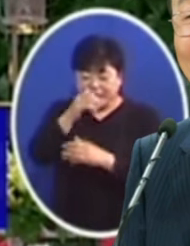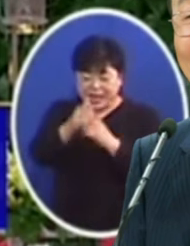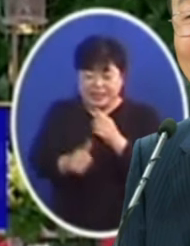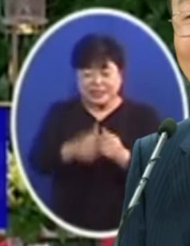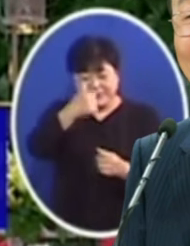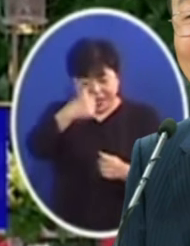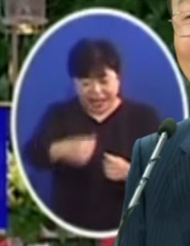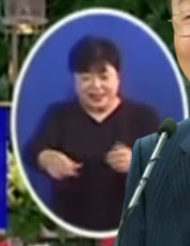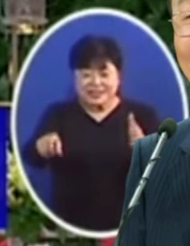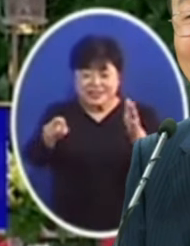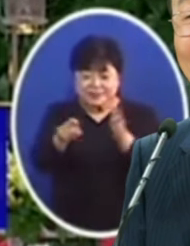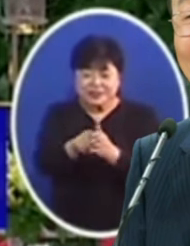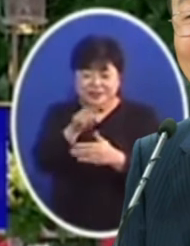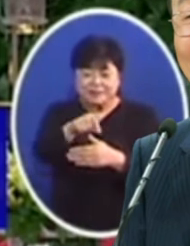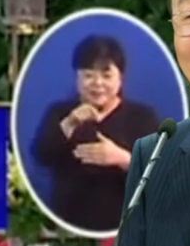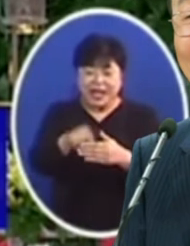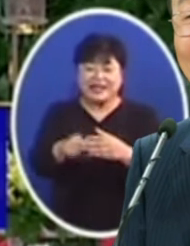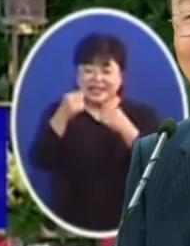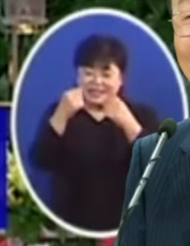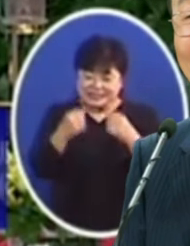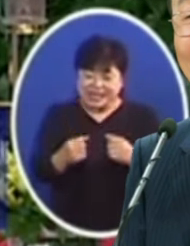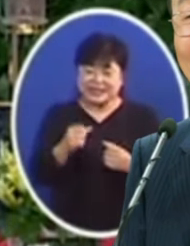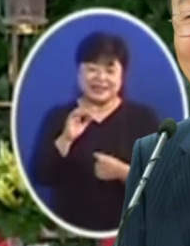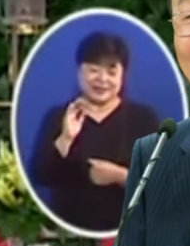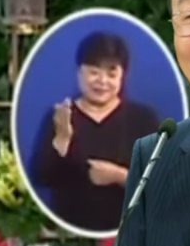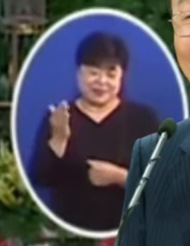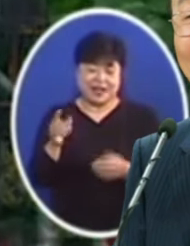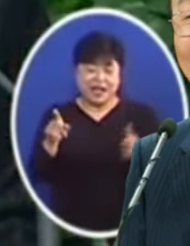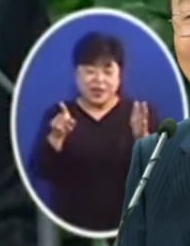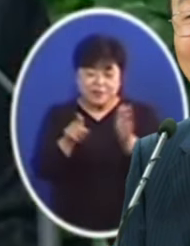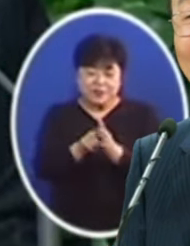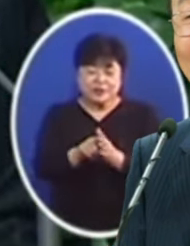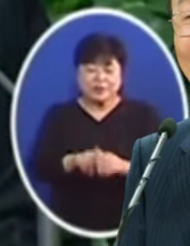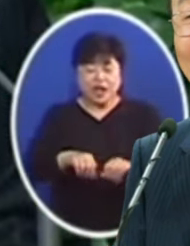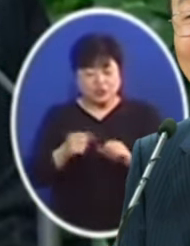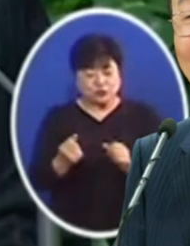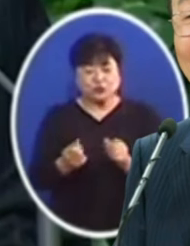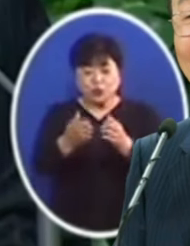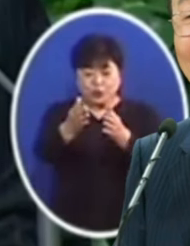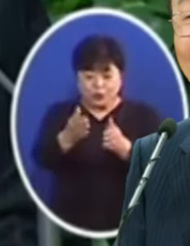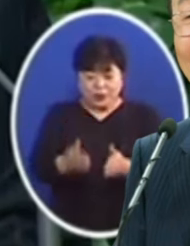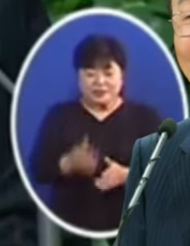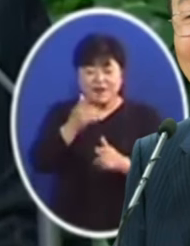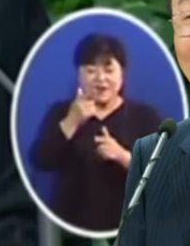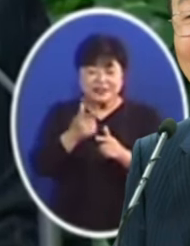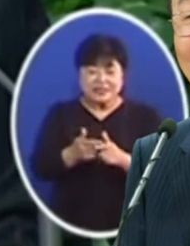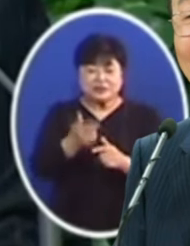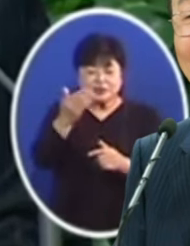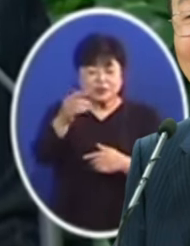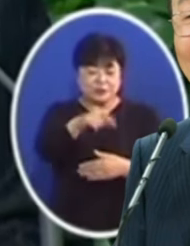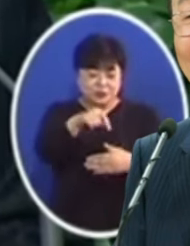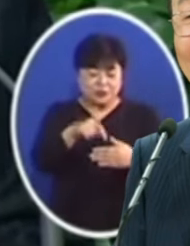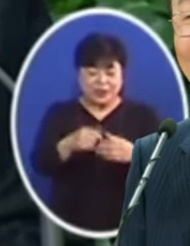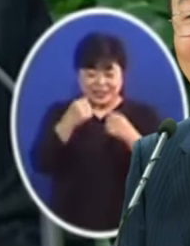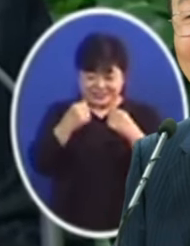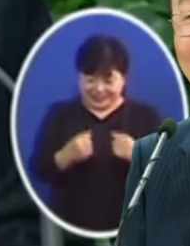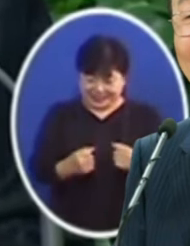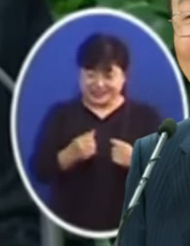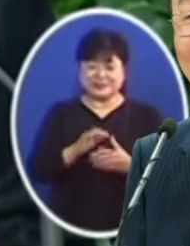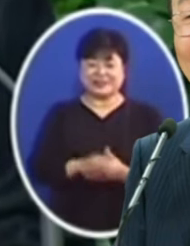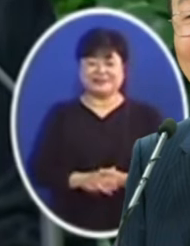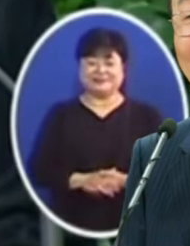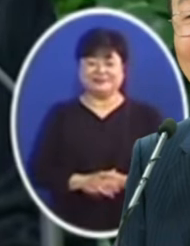하나님의 아들을 믿는 믿음 안에서 사는 것이라. 믿음과 순종으로 말미암아 예수님이 여러분 속에 살아계신